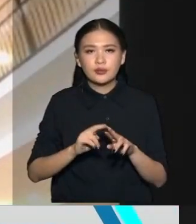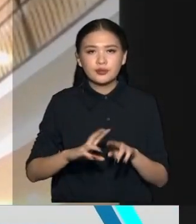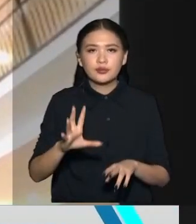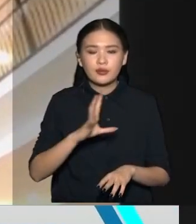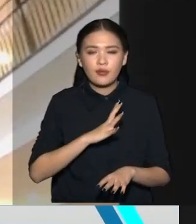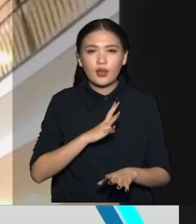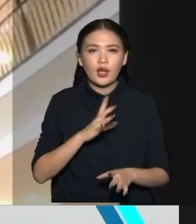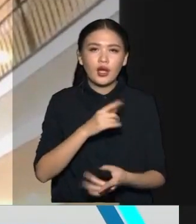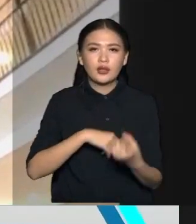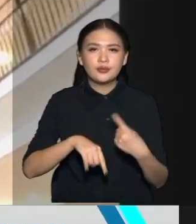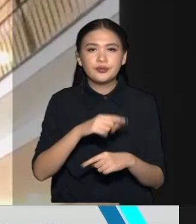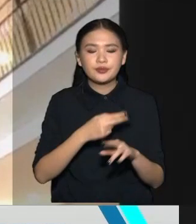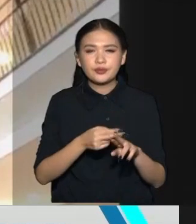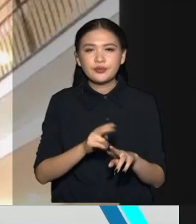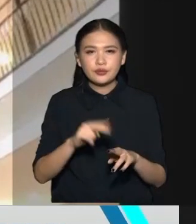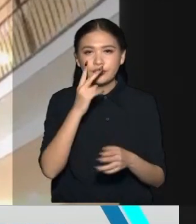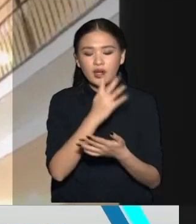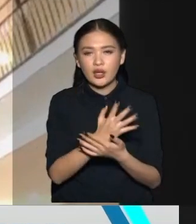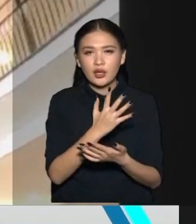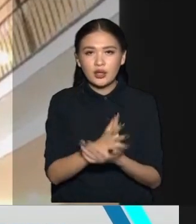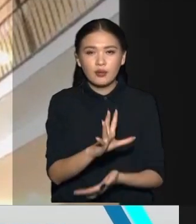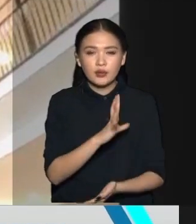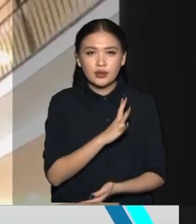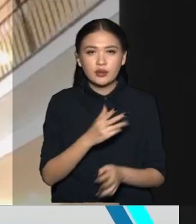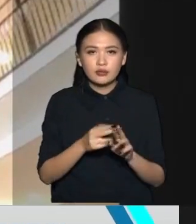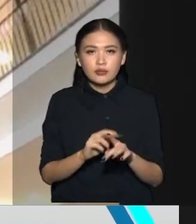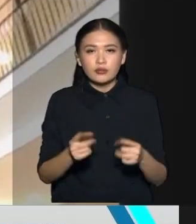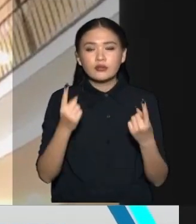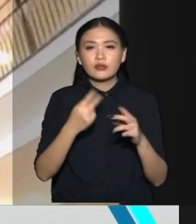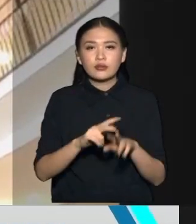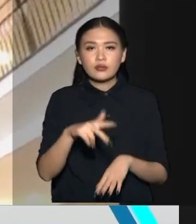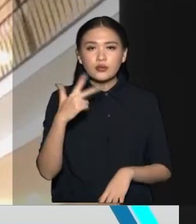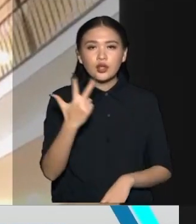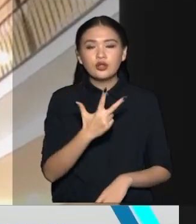былтырғы сауда саттық айналымын қарасақ, көлемі